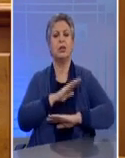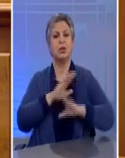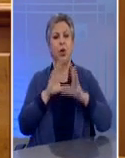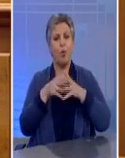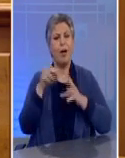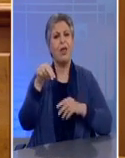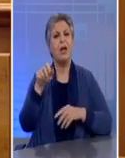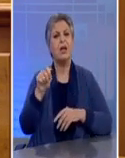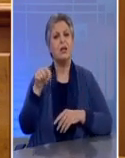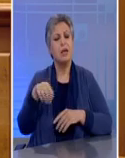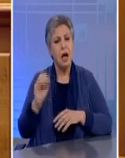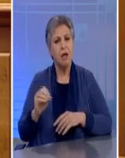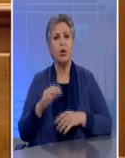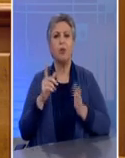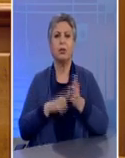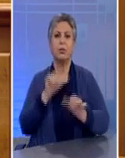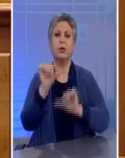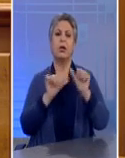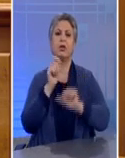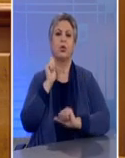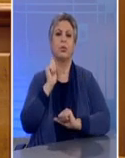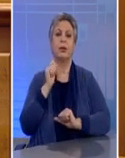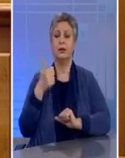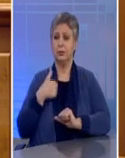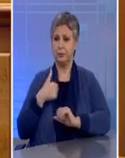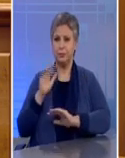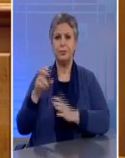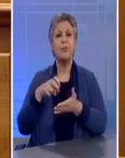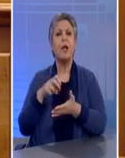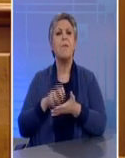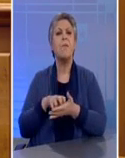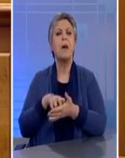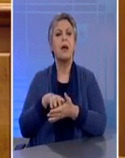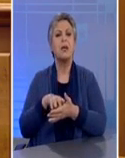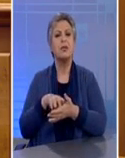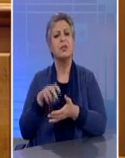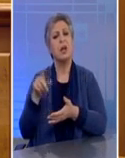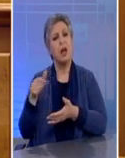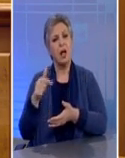κάλεσα και τον Αμερικανό πρέσβη και τον Ρώσο, δύο κρατών πρέσβης που